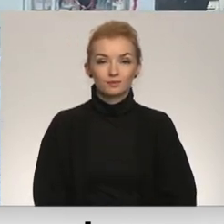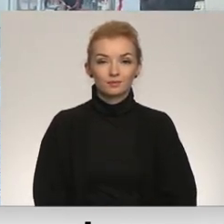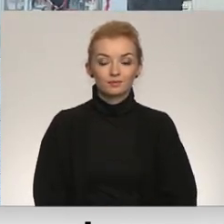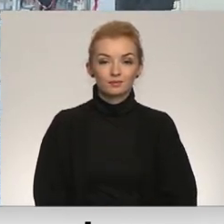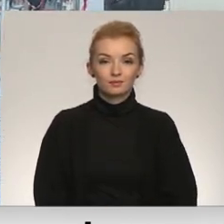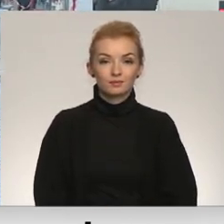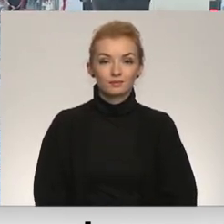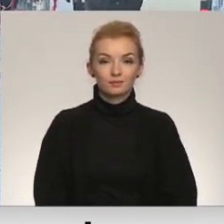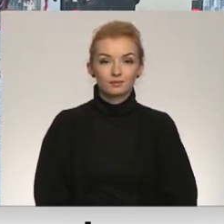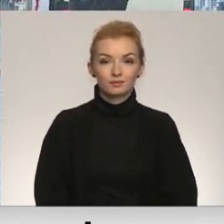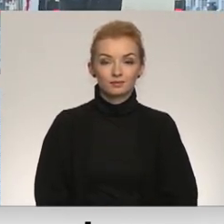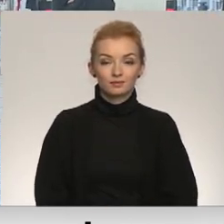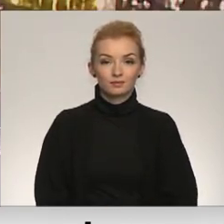Latvijas televīzija.